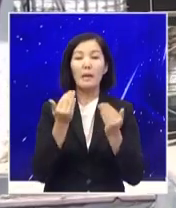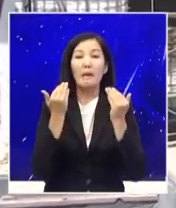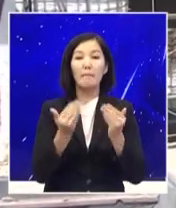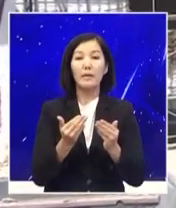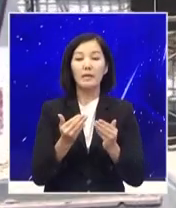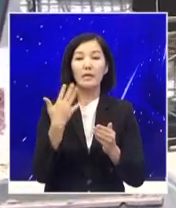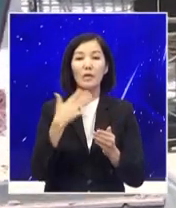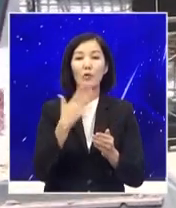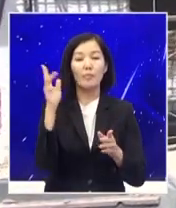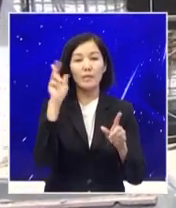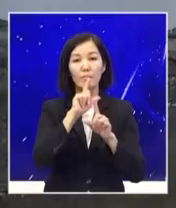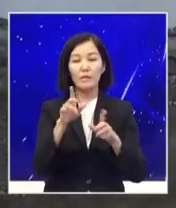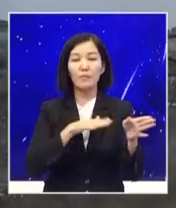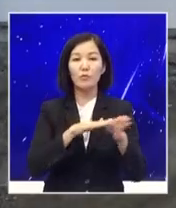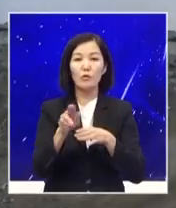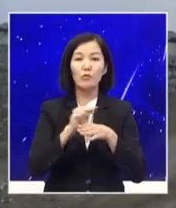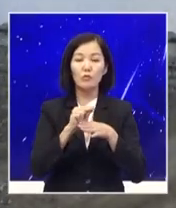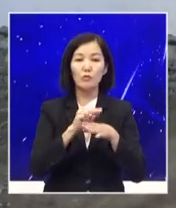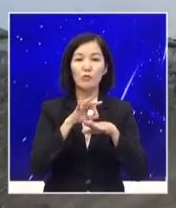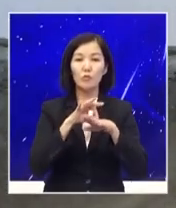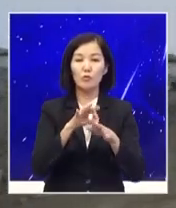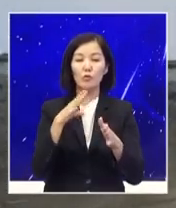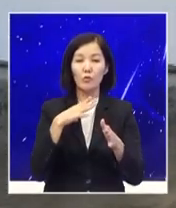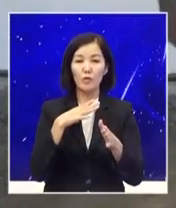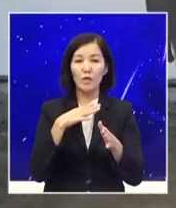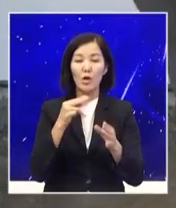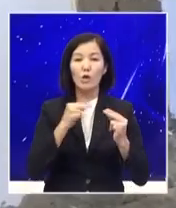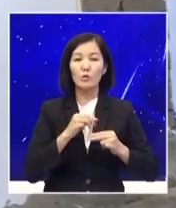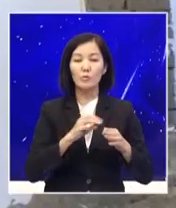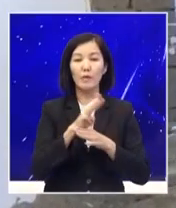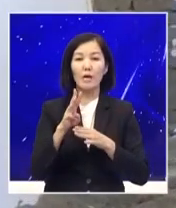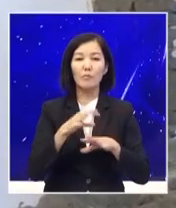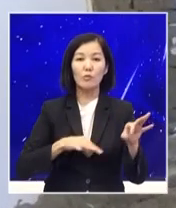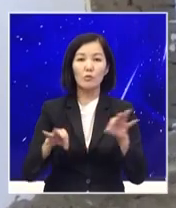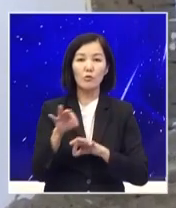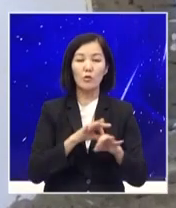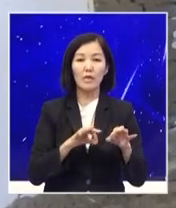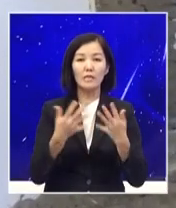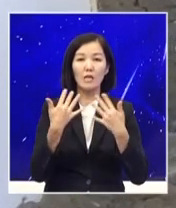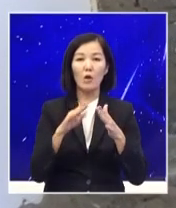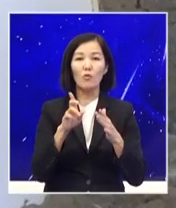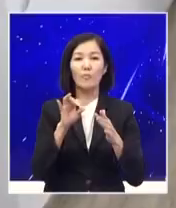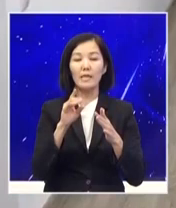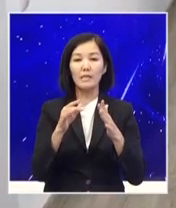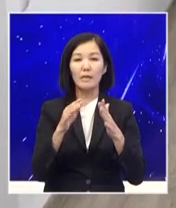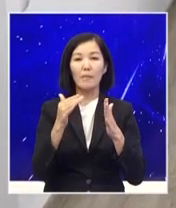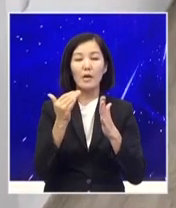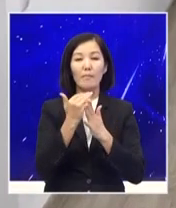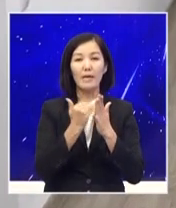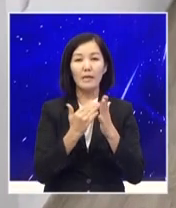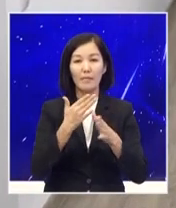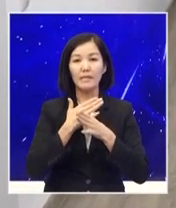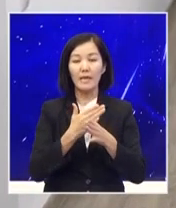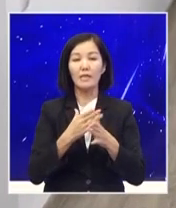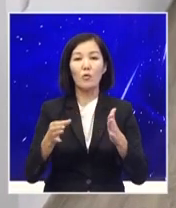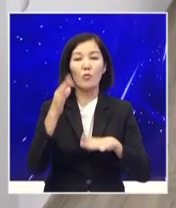облыста 55 мектепке күрделі жөндеу жұмыстары жүргізілуде. Жұмыспен қамтудың жол картасы және ауыл бесігім жобасы аясында. Бұл туралы